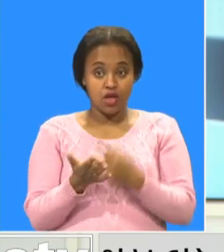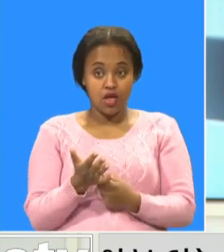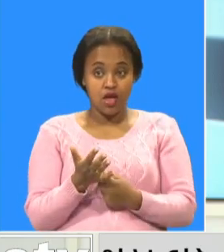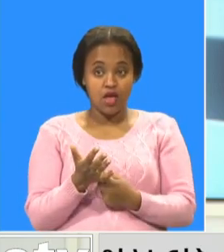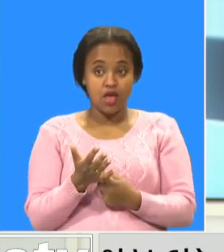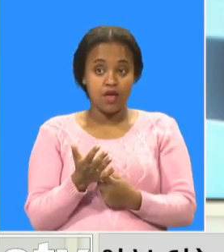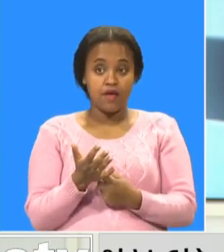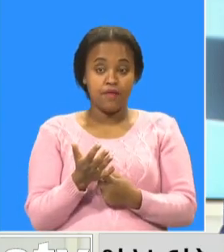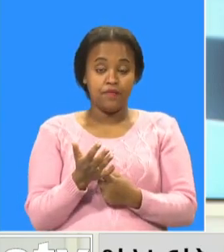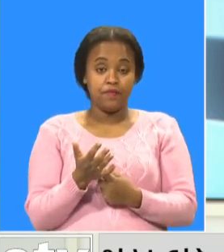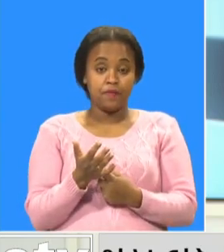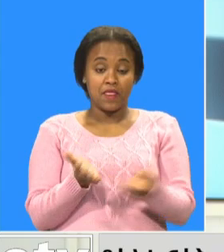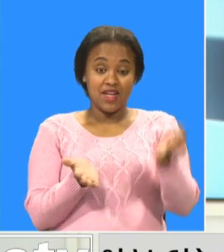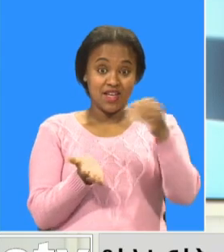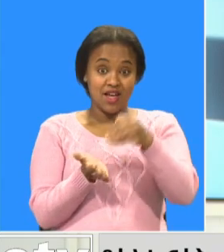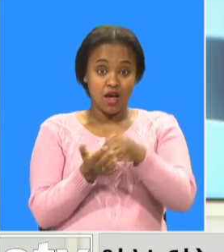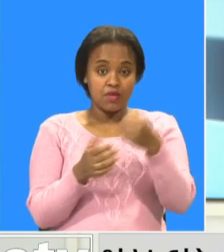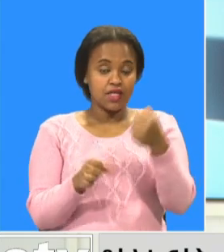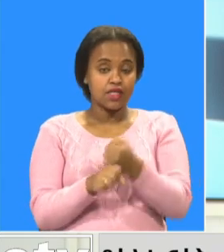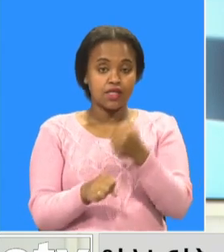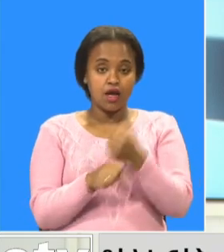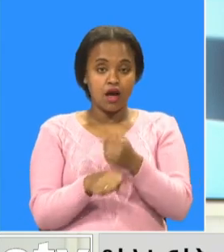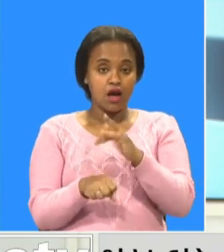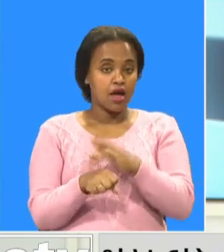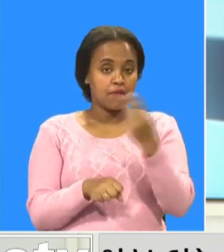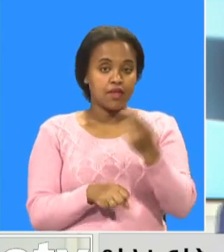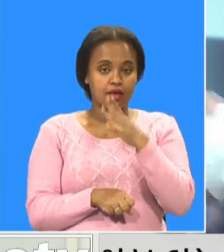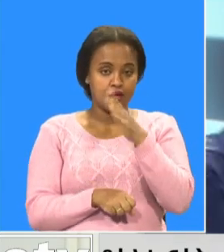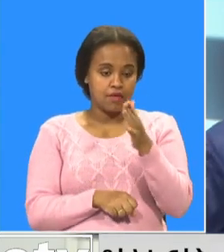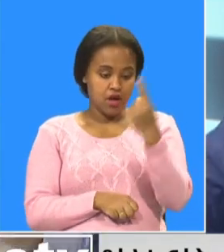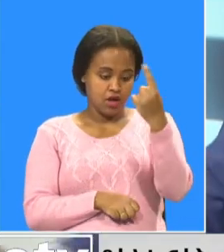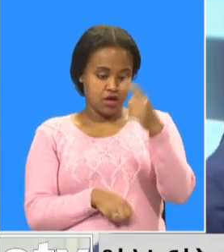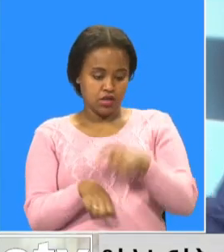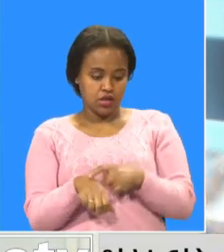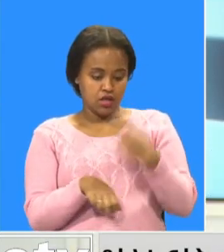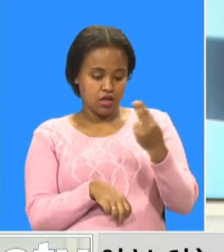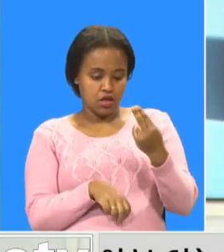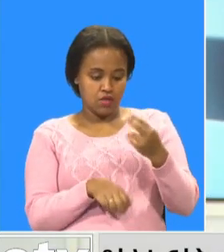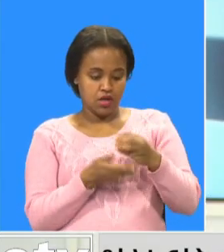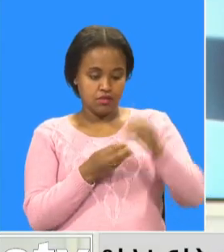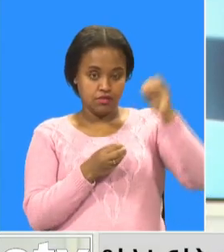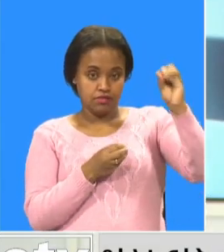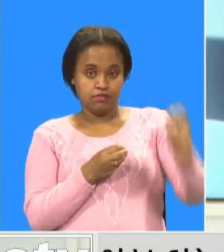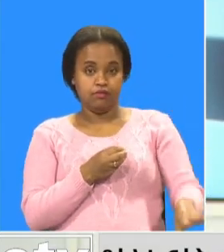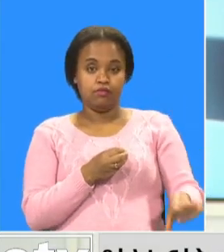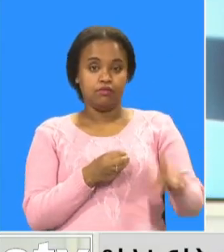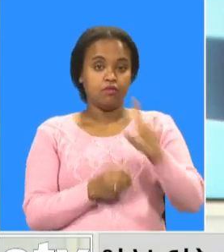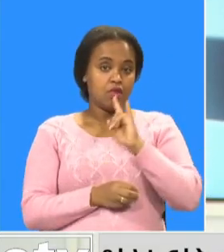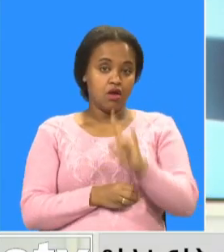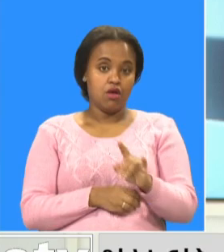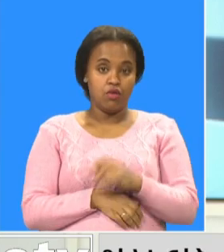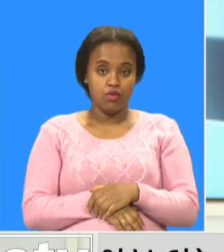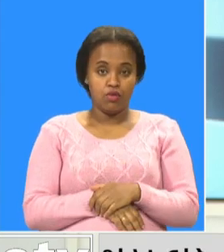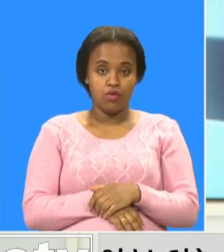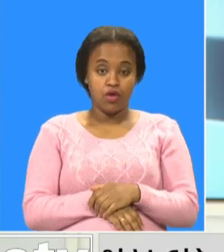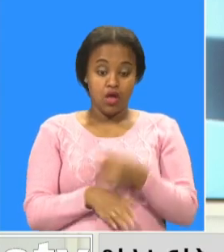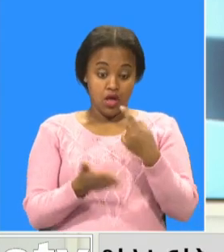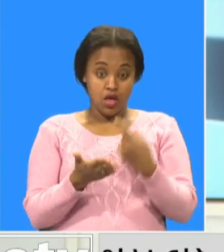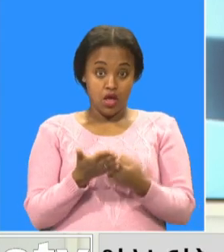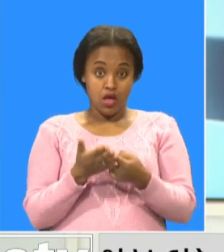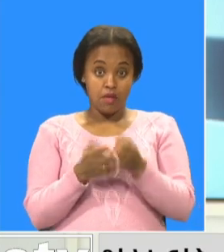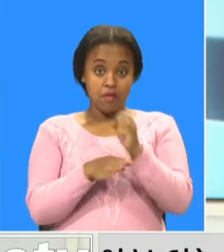ሪዩዘብል ወይም ደግሞ ድጋሚ ስራ የሚጠቀመው አይደለም፣ አንዴ ተጠቅመን የምናስወግደው ነው። እና ይሄ